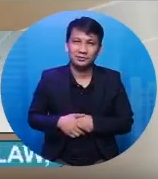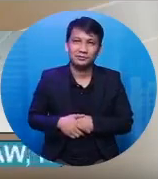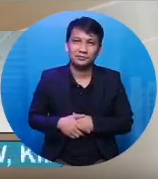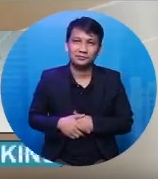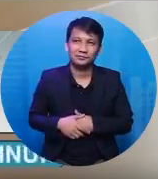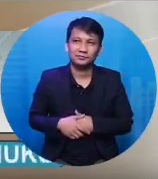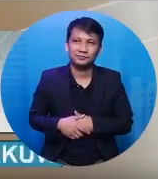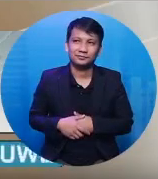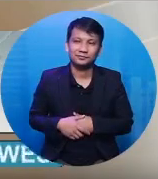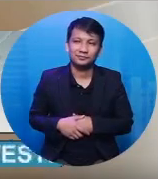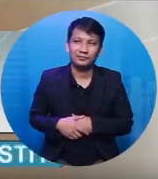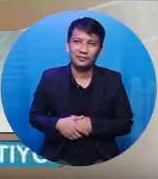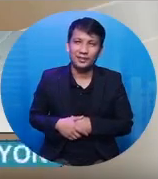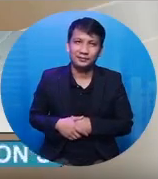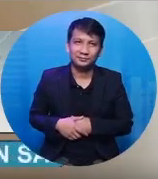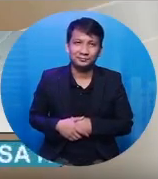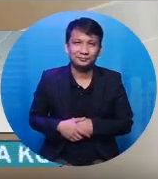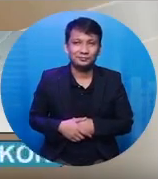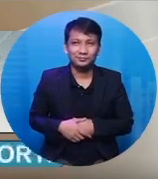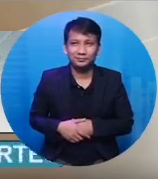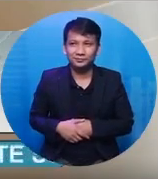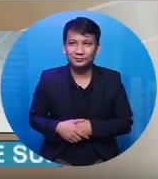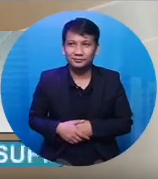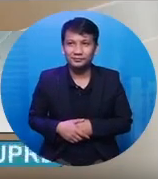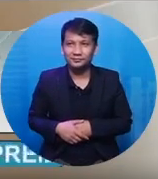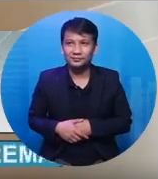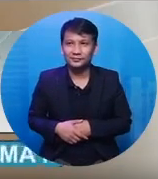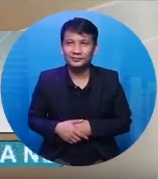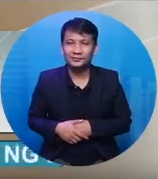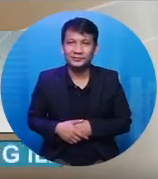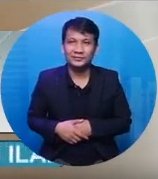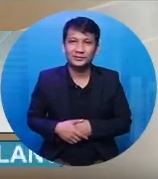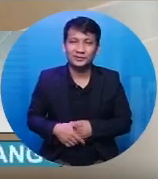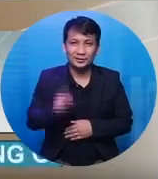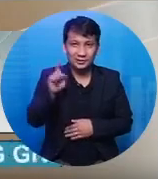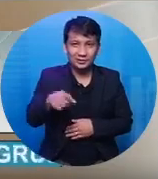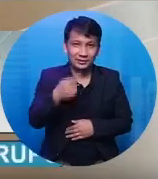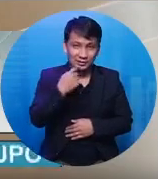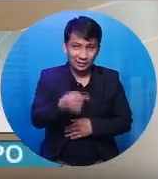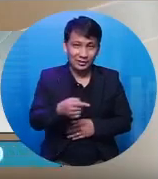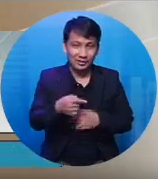po. Jail Officer 3, Abraham, sir, pagbutihin mo, ha?